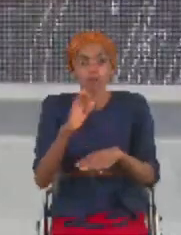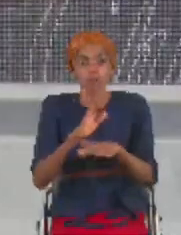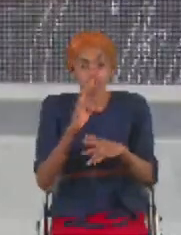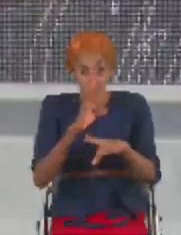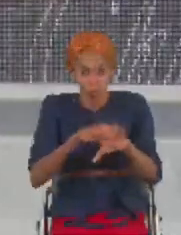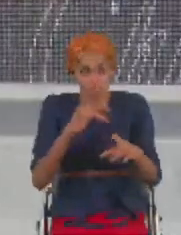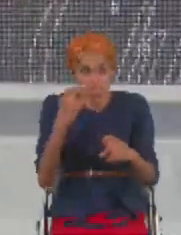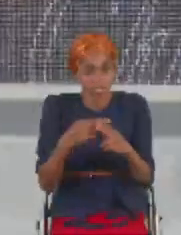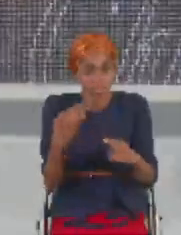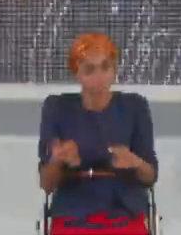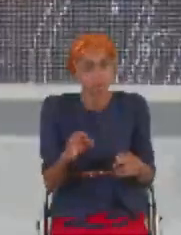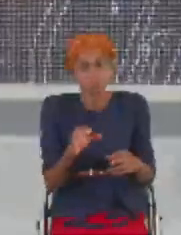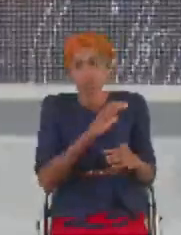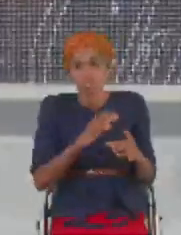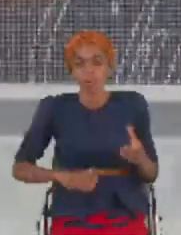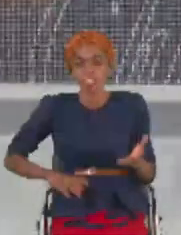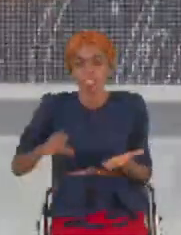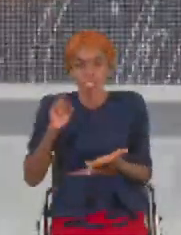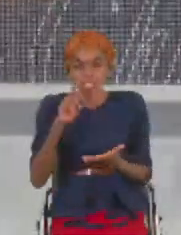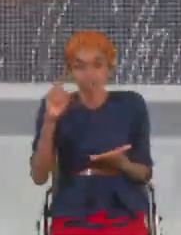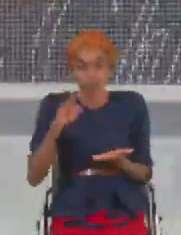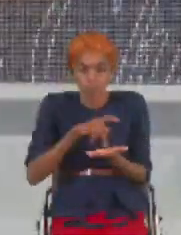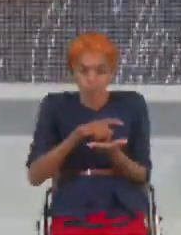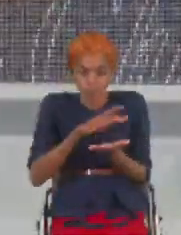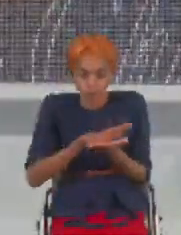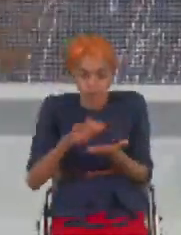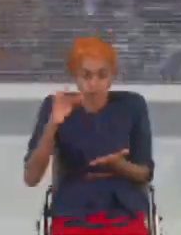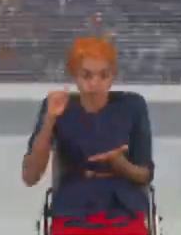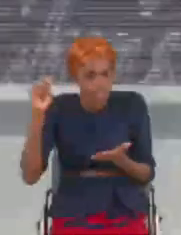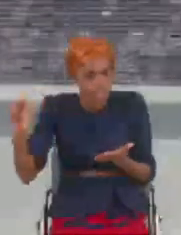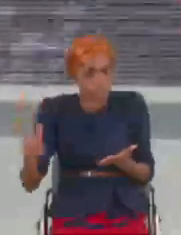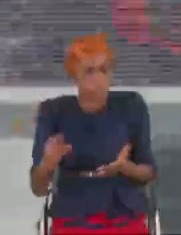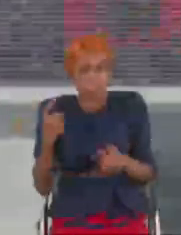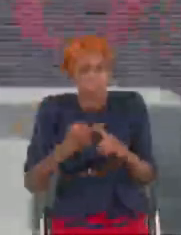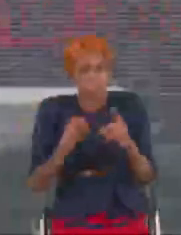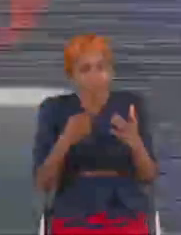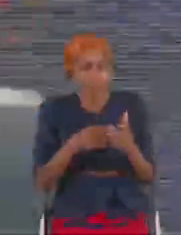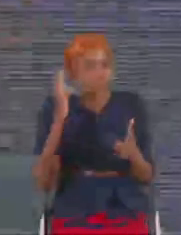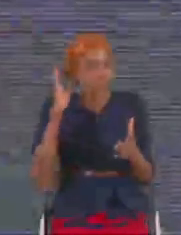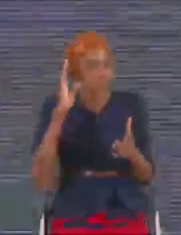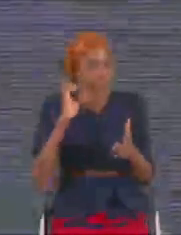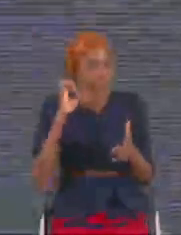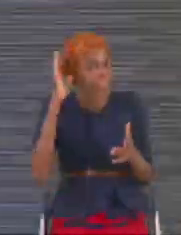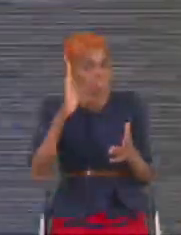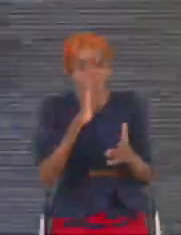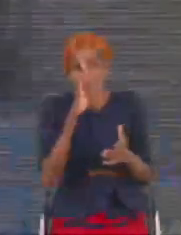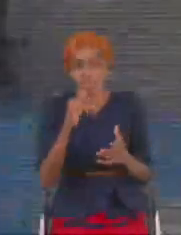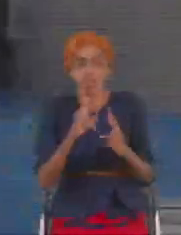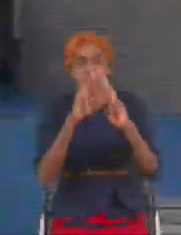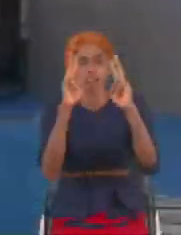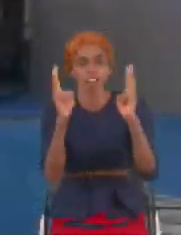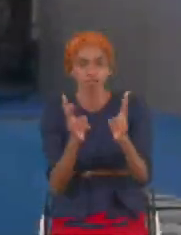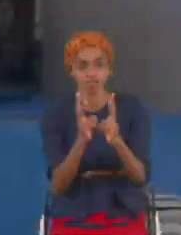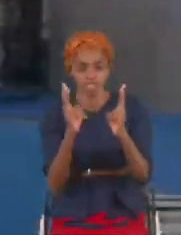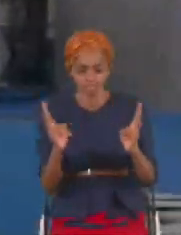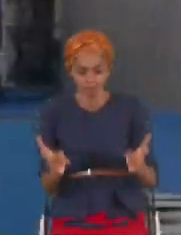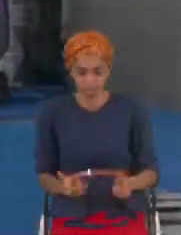invoque le nom du seigneur se conservent plus ce qu'on a pu en sortir de ses shows sur un vase